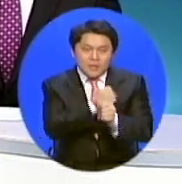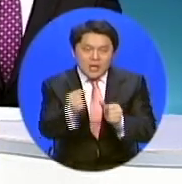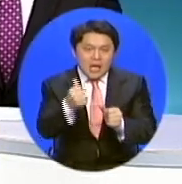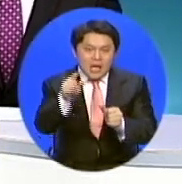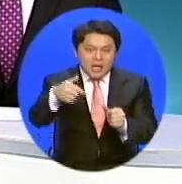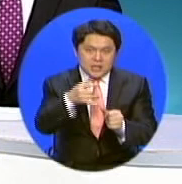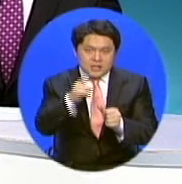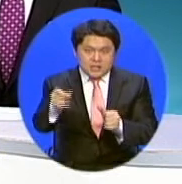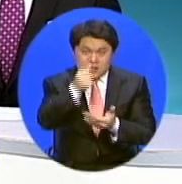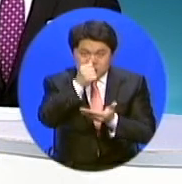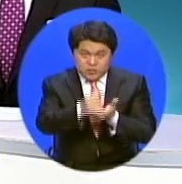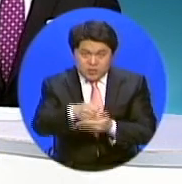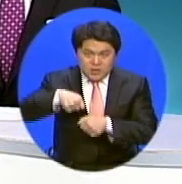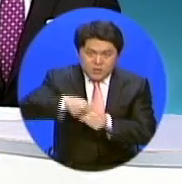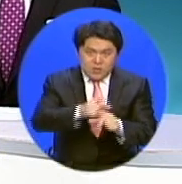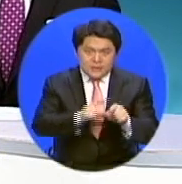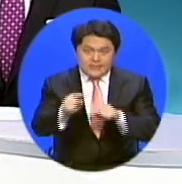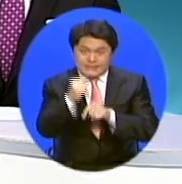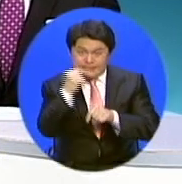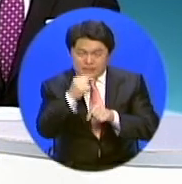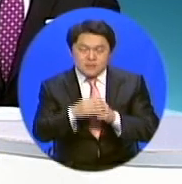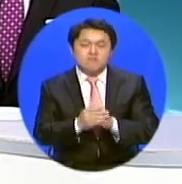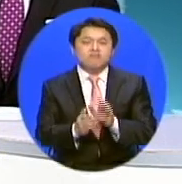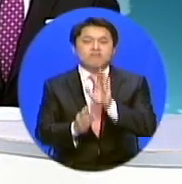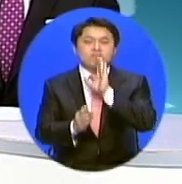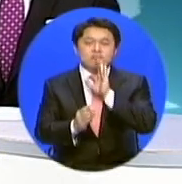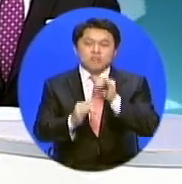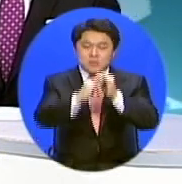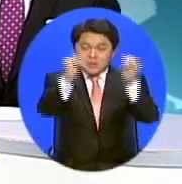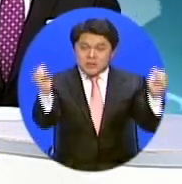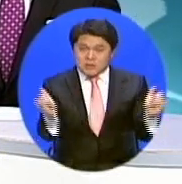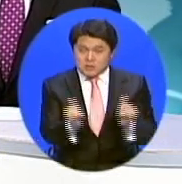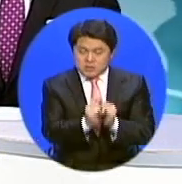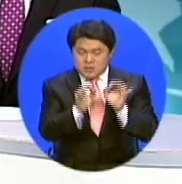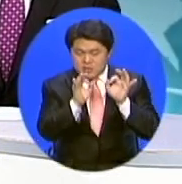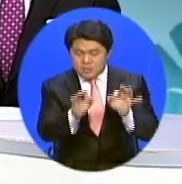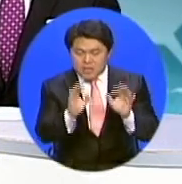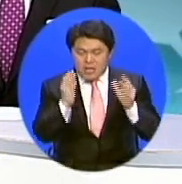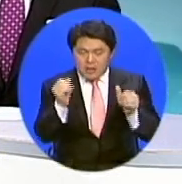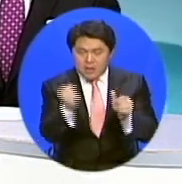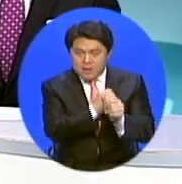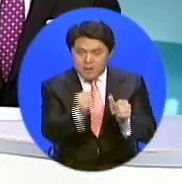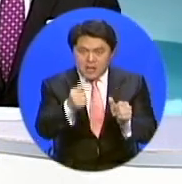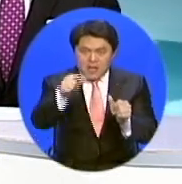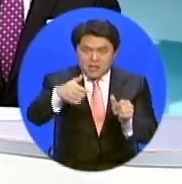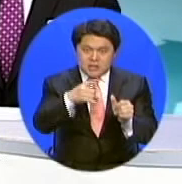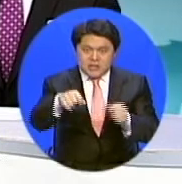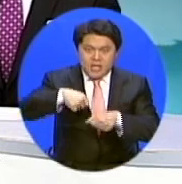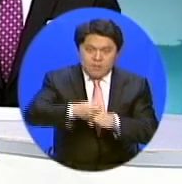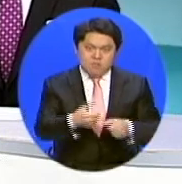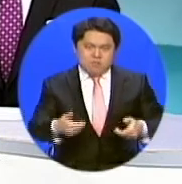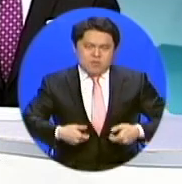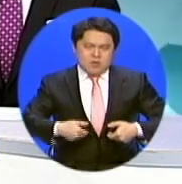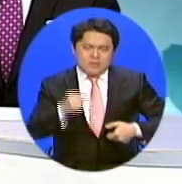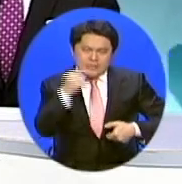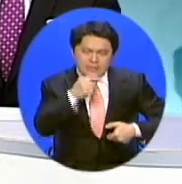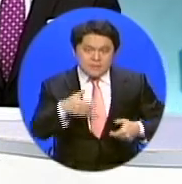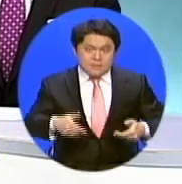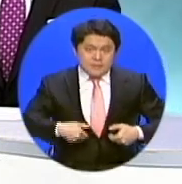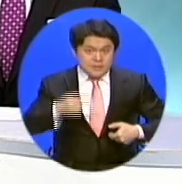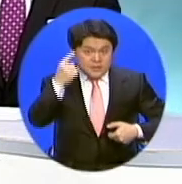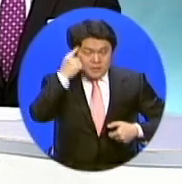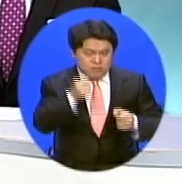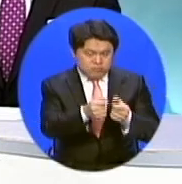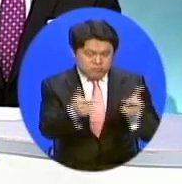강화가 됐네요. 그렇습니다. 네. 뭐 우리 사회에서 많이 이제 이 아동학대에 대한 어떤 처벌을 강화해야 된다 이런 네. 목소리들이 높아졌고 거기에 대한 공감대 역시